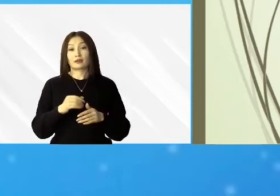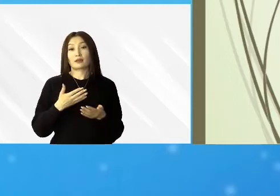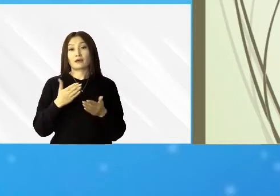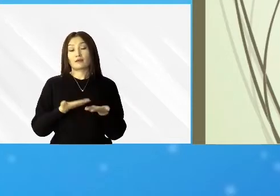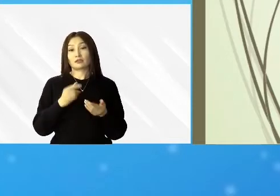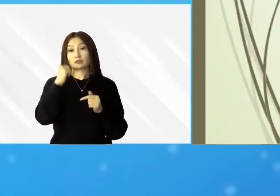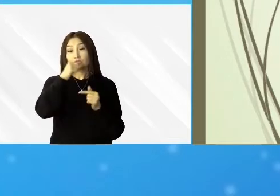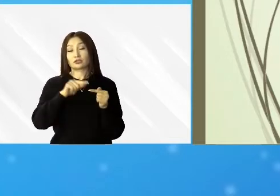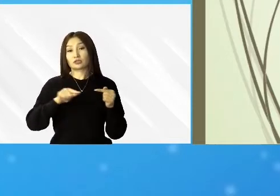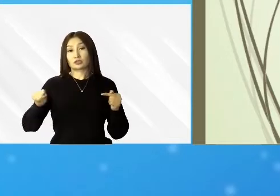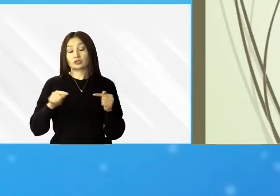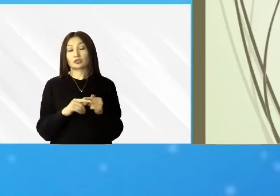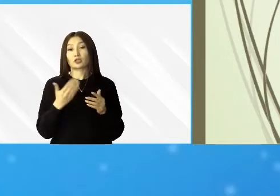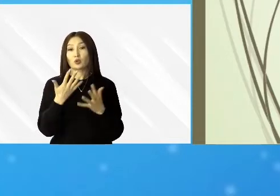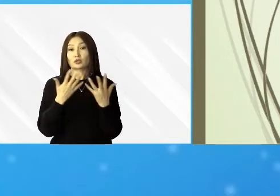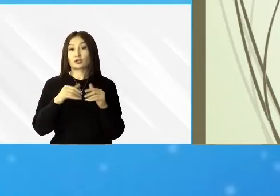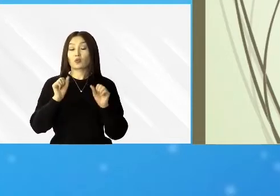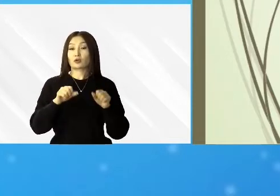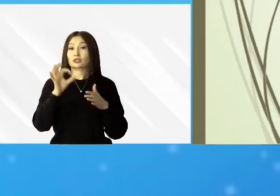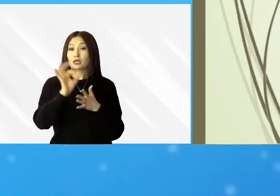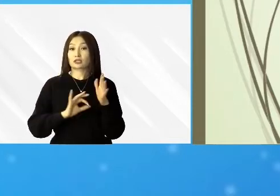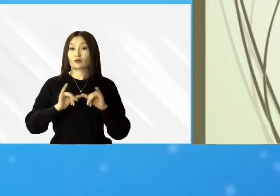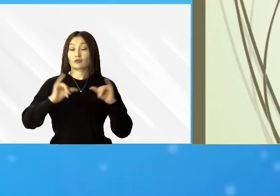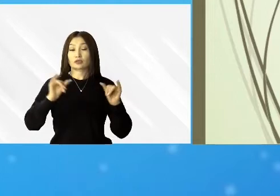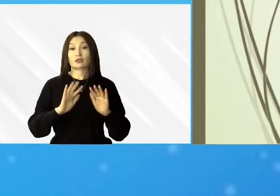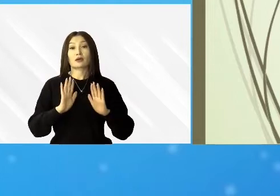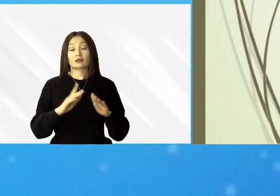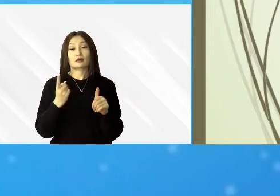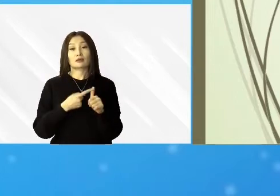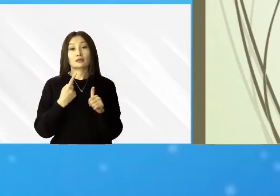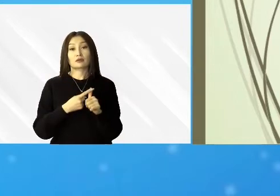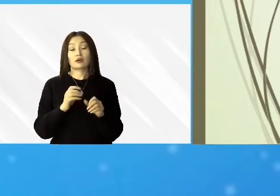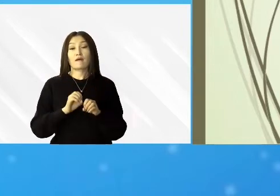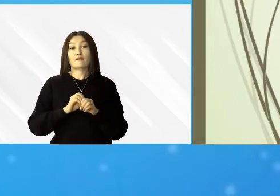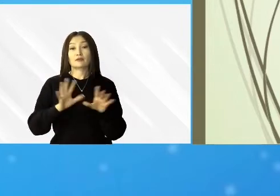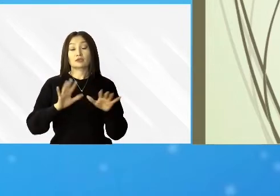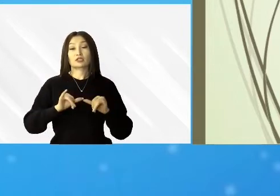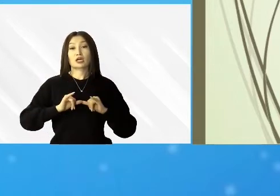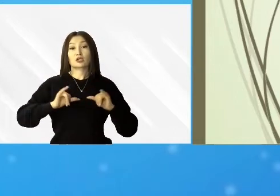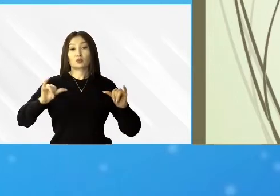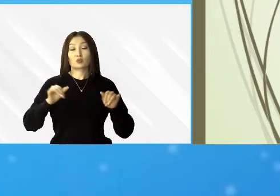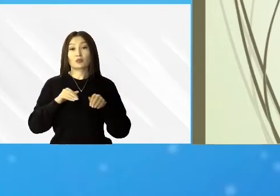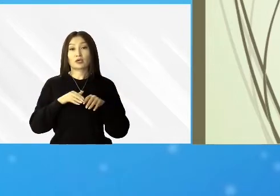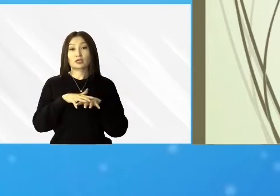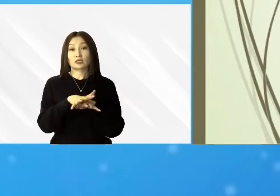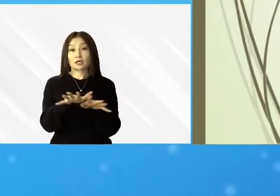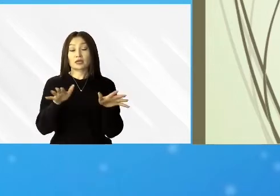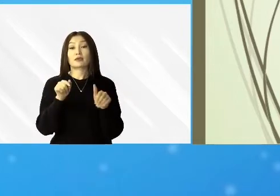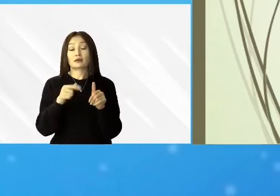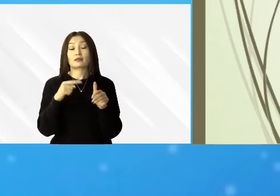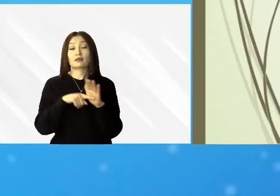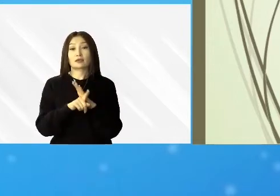ее численность может резко увеличиться. Происходит так называемая вспышка размножения, и тогда